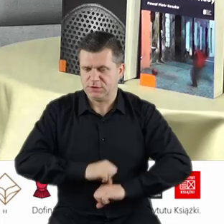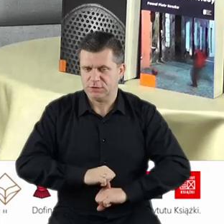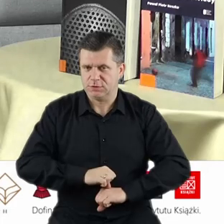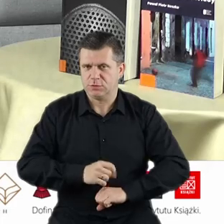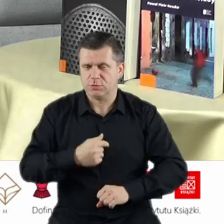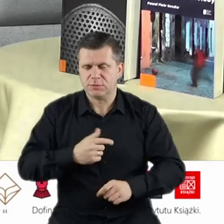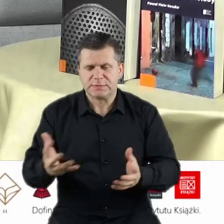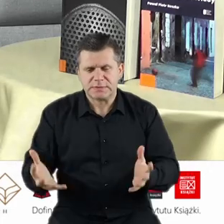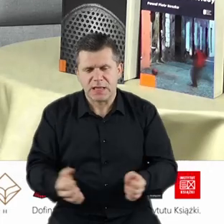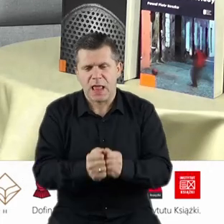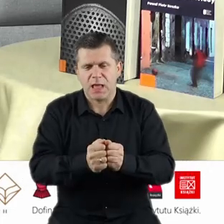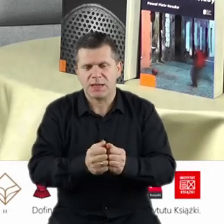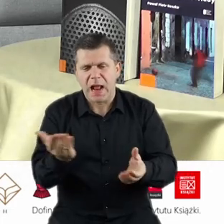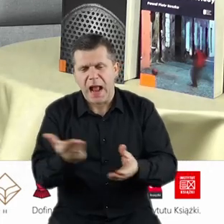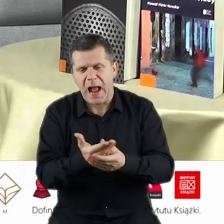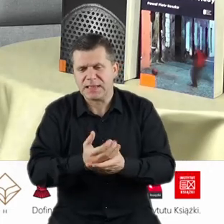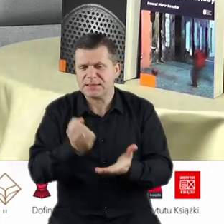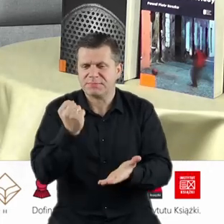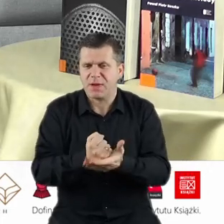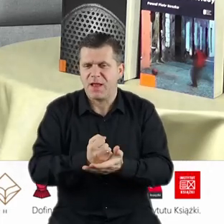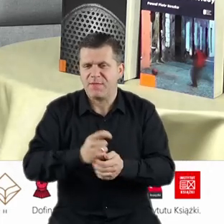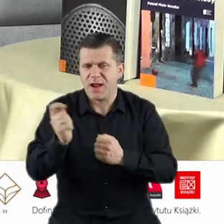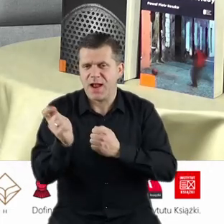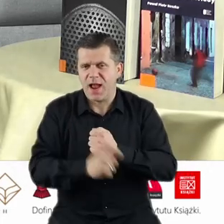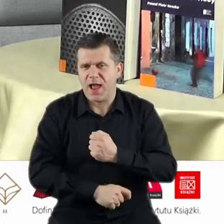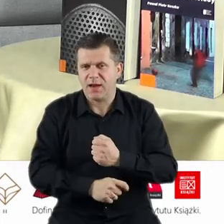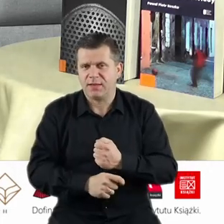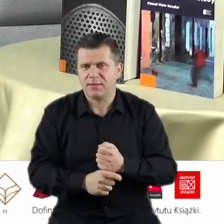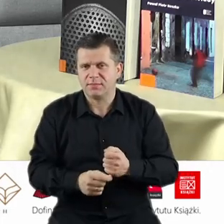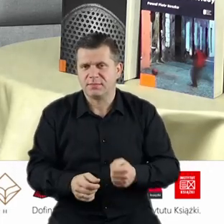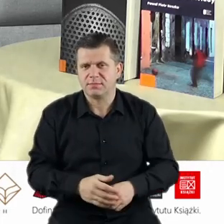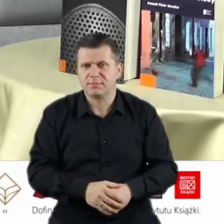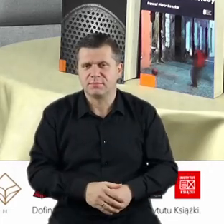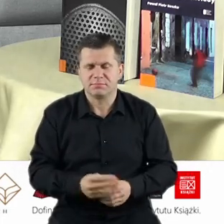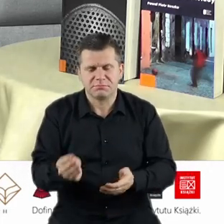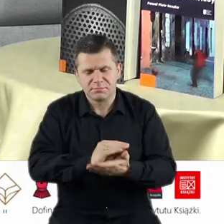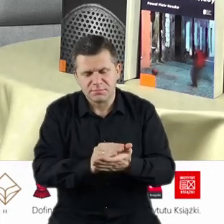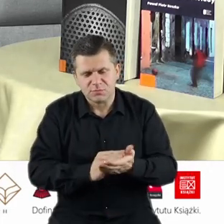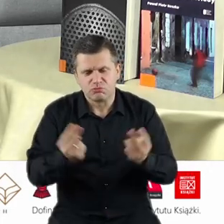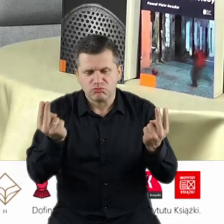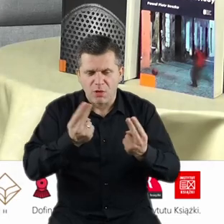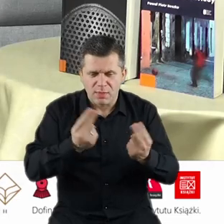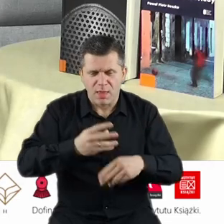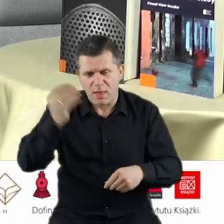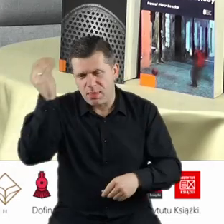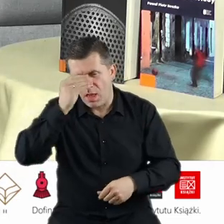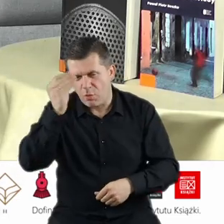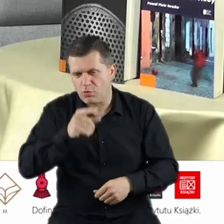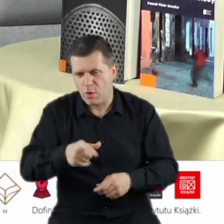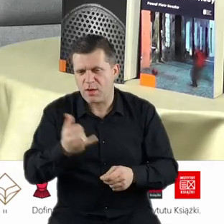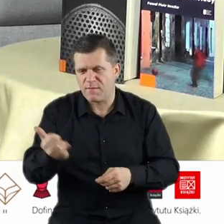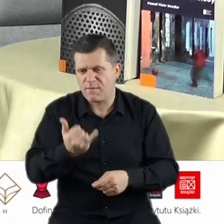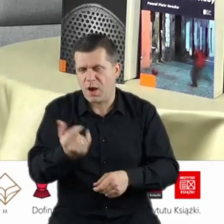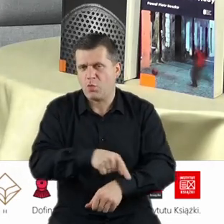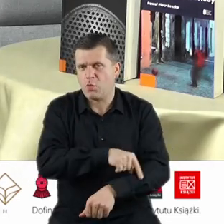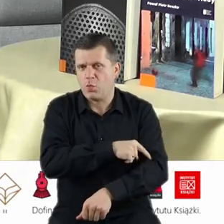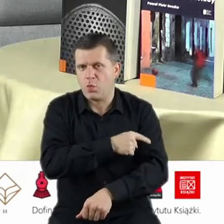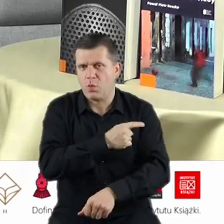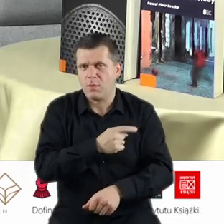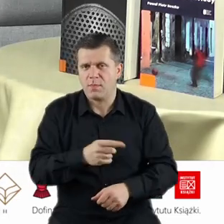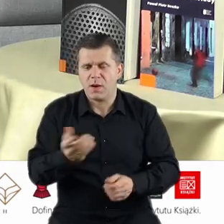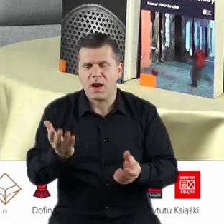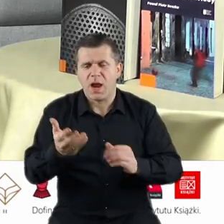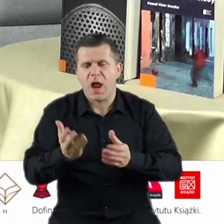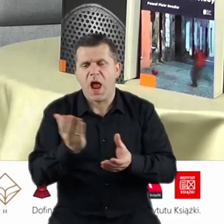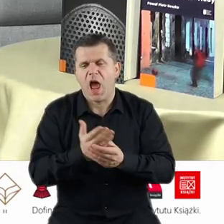dużo wysiłku, żeby dotrzeć do akt spraw karnych Kopaczy, które nie były wcześniej opisywane ani przez dziennikarzy, ani przez naukowców i trwało to dosyć długo,